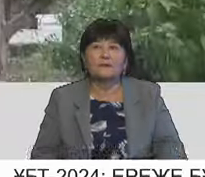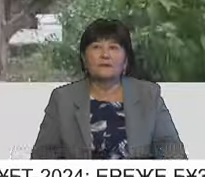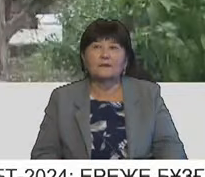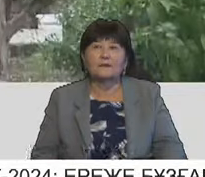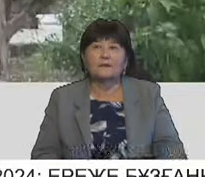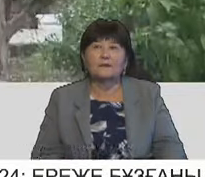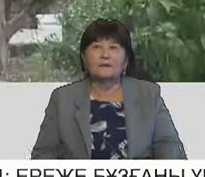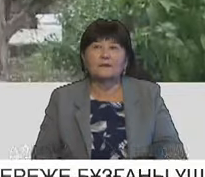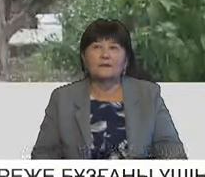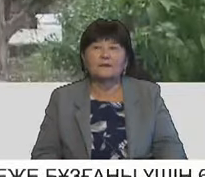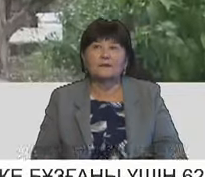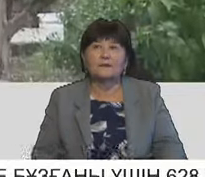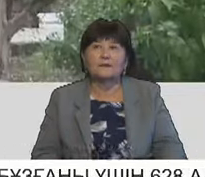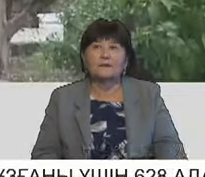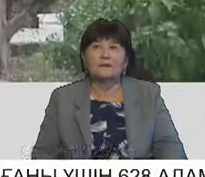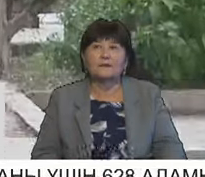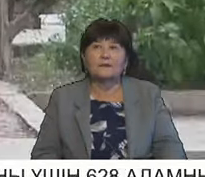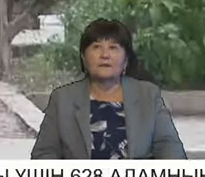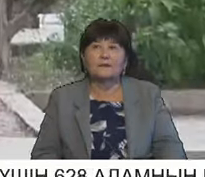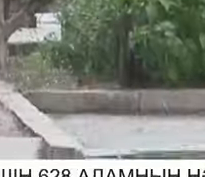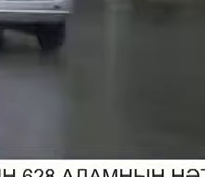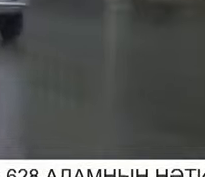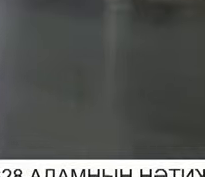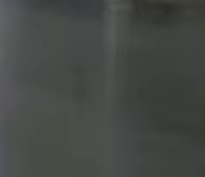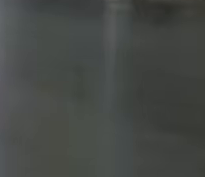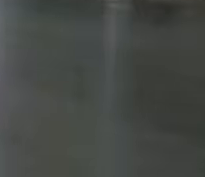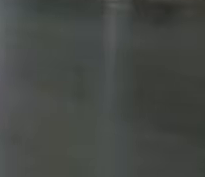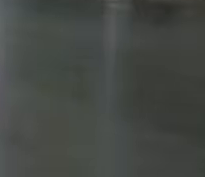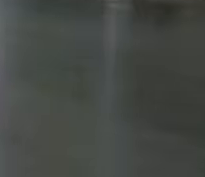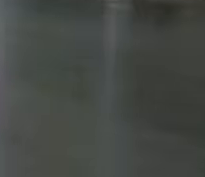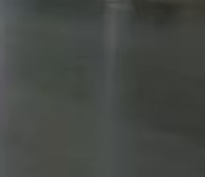Шасыраулы Ғалымжан Қожақов, Еркебұлан Шөкенбаев, Қызылорда телеарнасы.